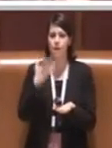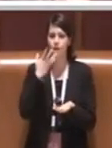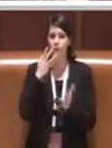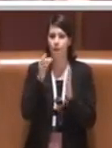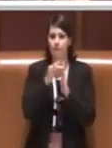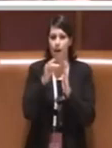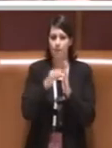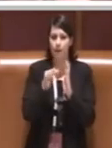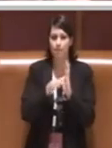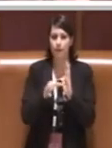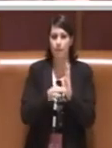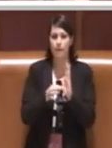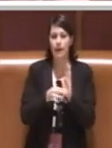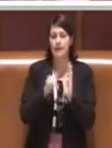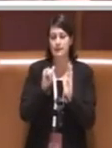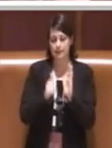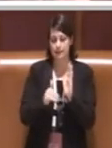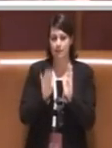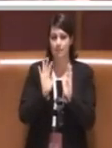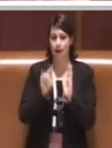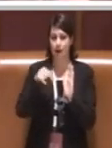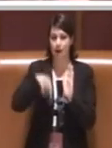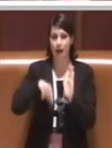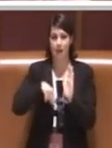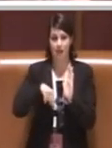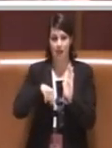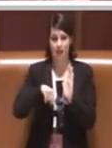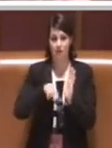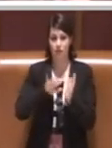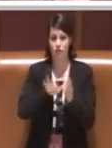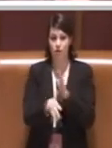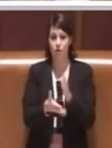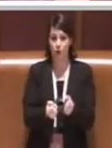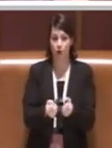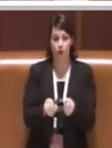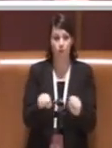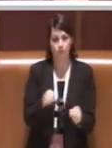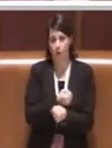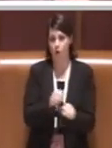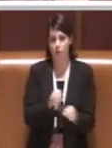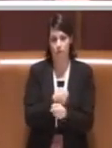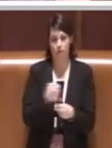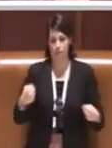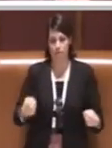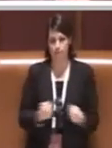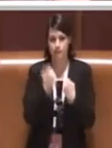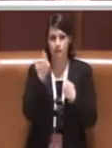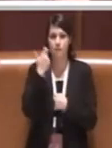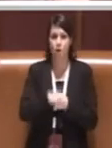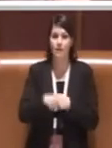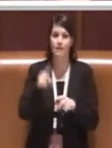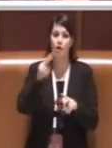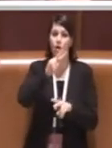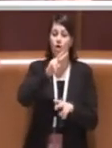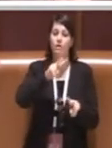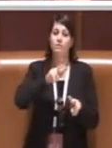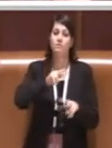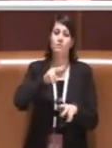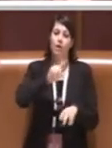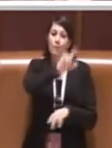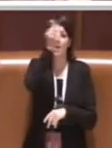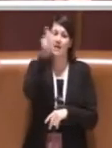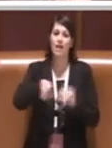stato attuali possibili da mettere in campo, in quanto sono in contrasto con la normativa nazionale.